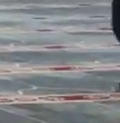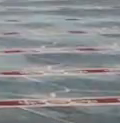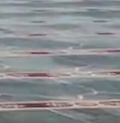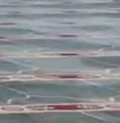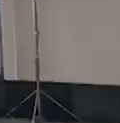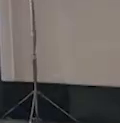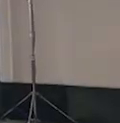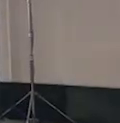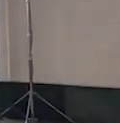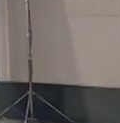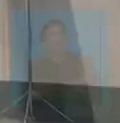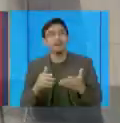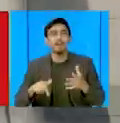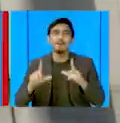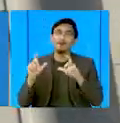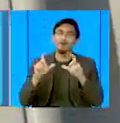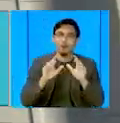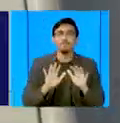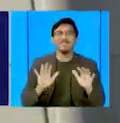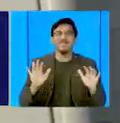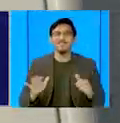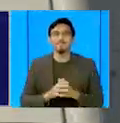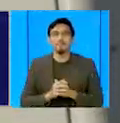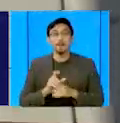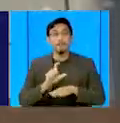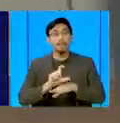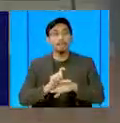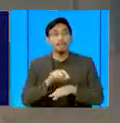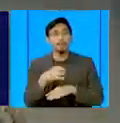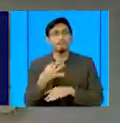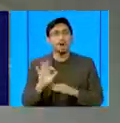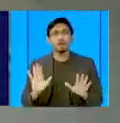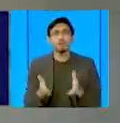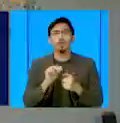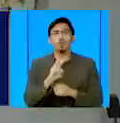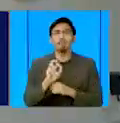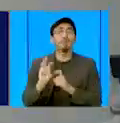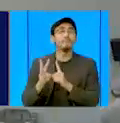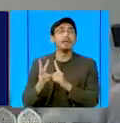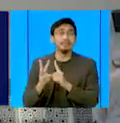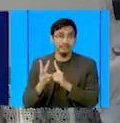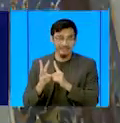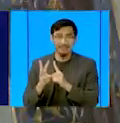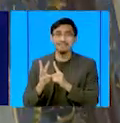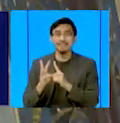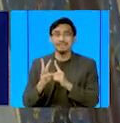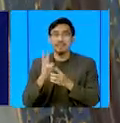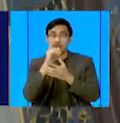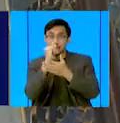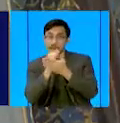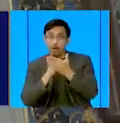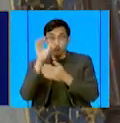dan berfoto di area masjid cantik ini. Masjid Minor selesai dibangun sejak 2013, memadukan sentuhan Uzbekistan